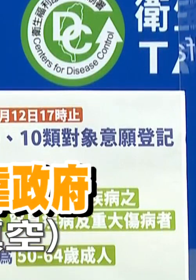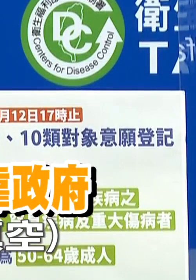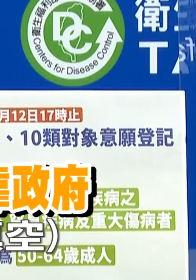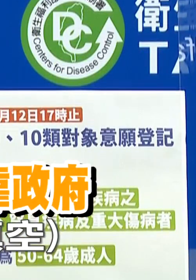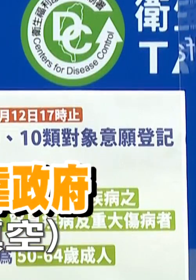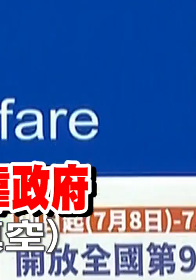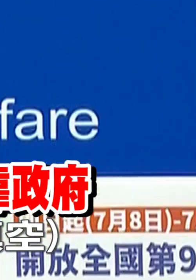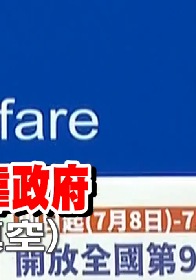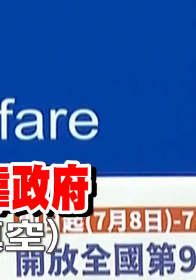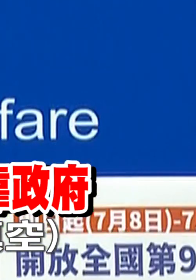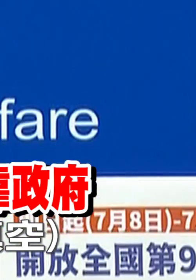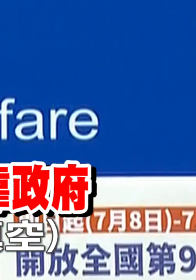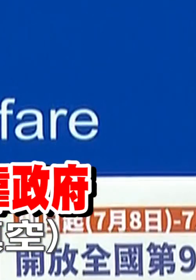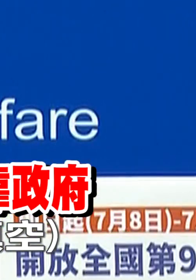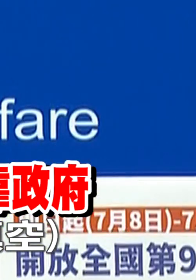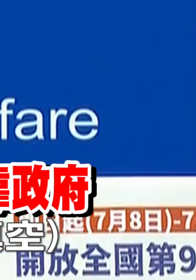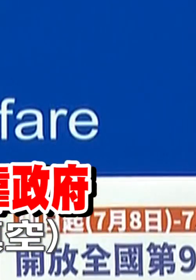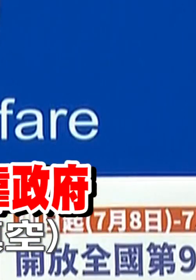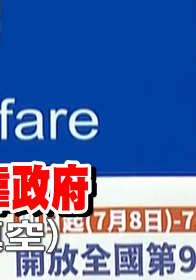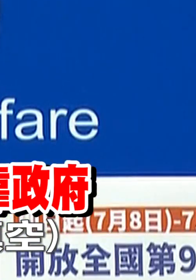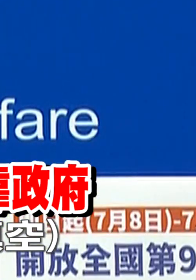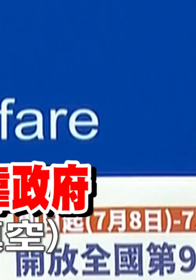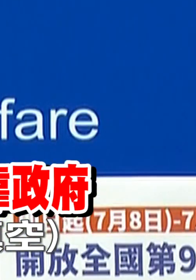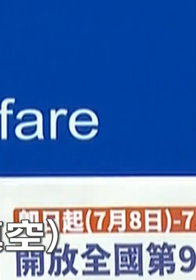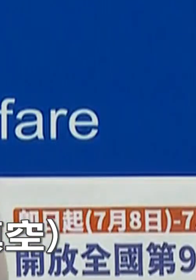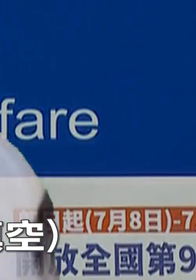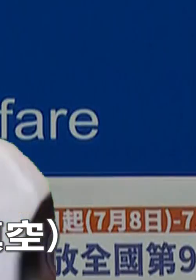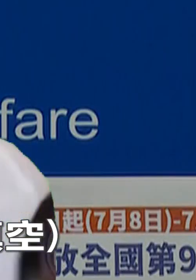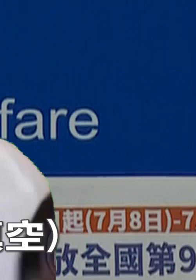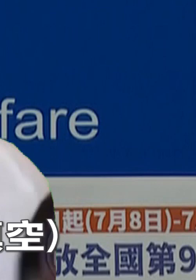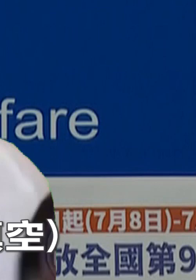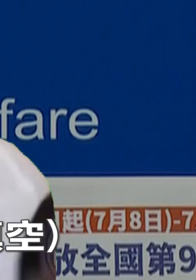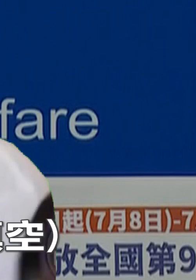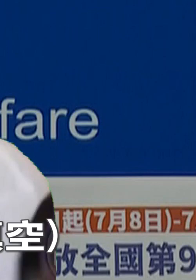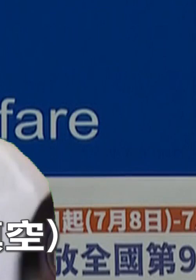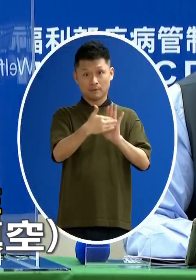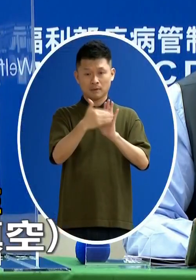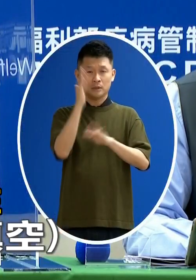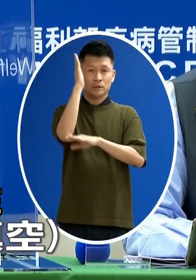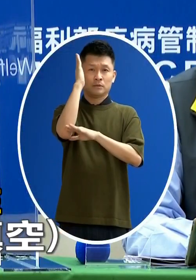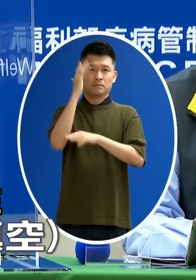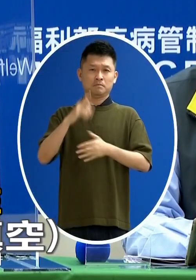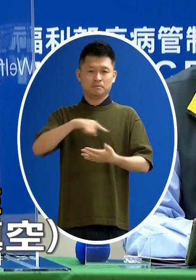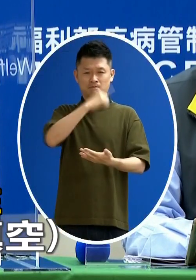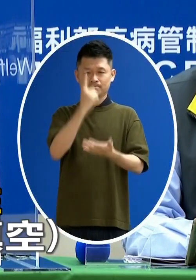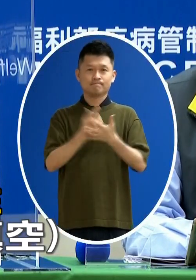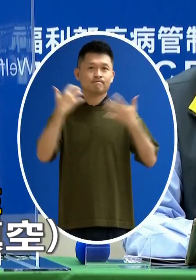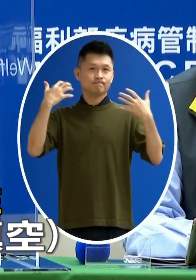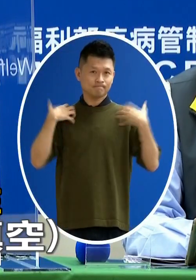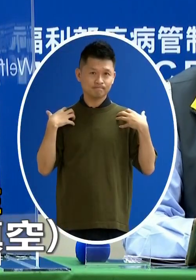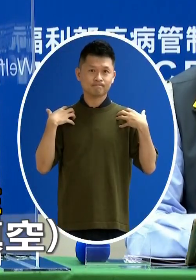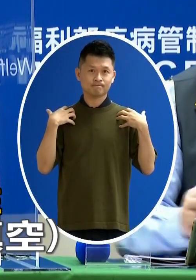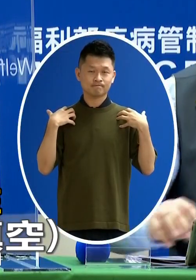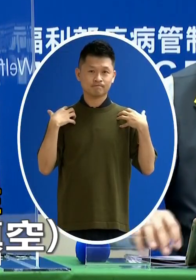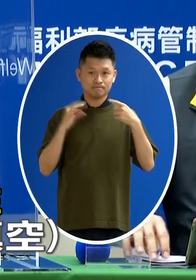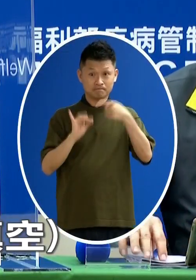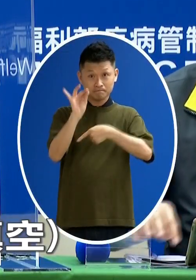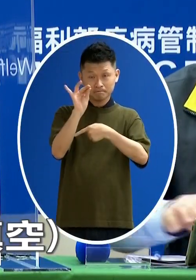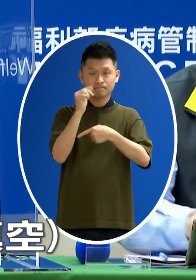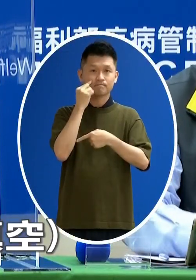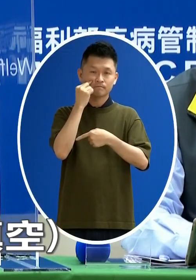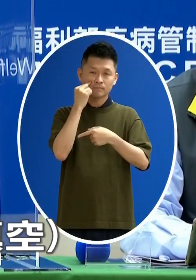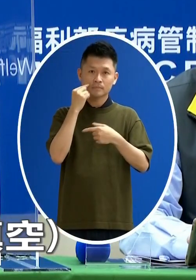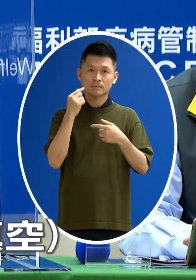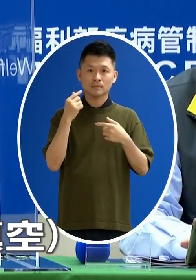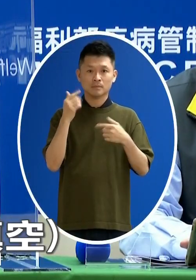法靠政府。我讲过，这是防疫也没有办法靠政府。滚！哈。政府只能做一个原则性、概括性